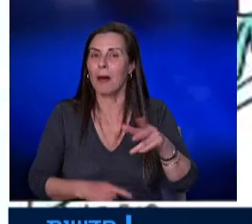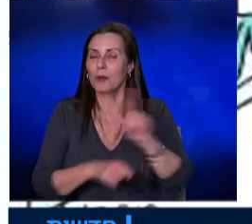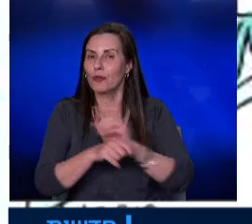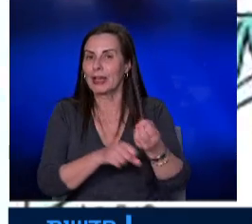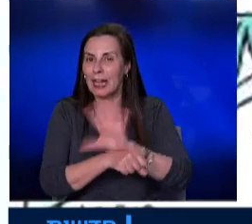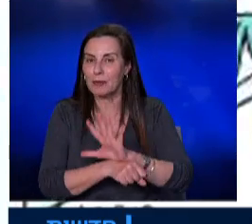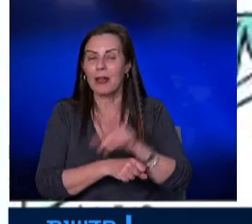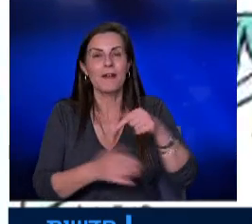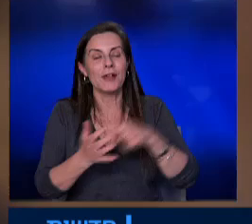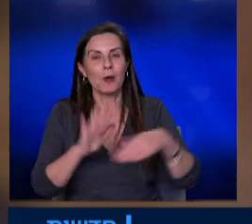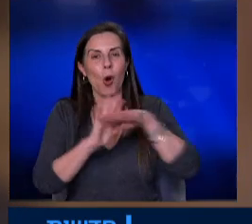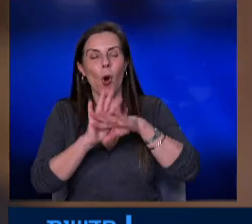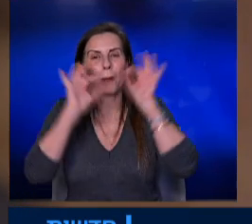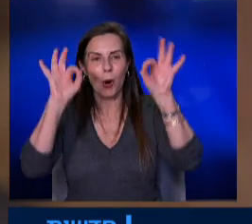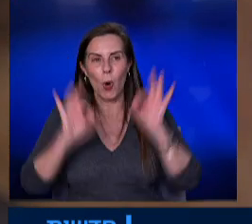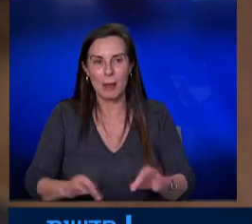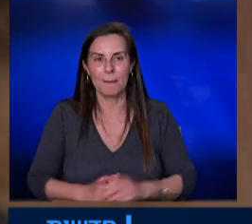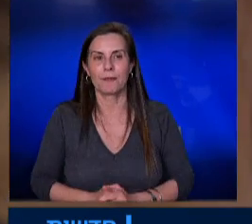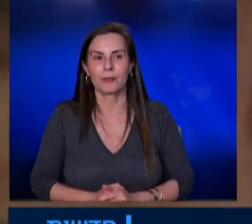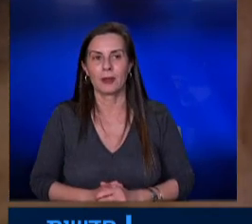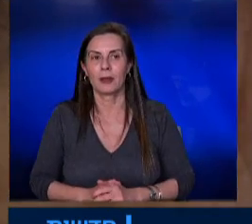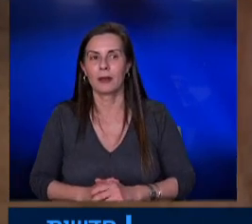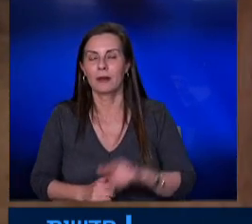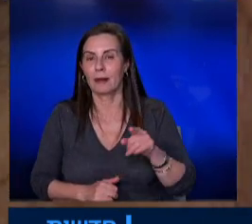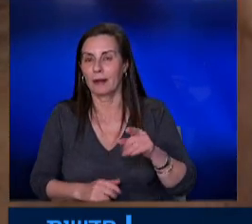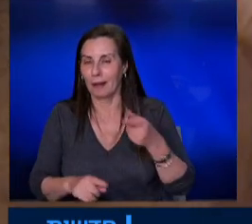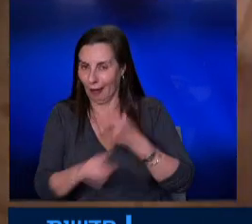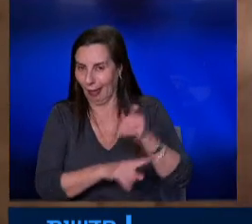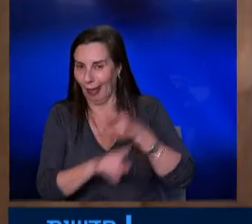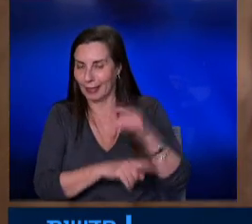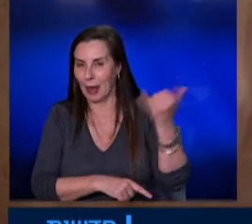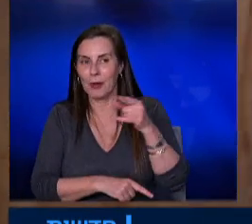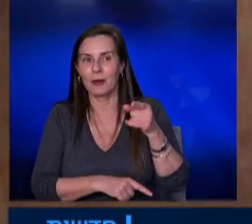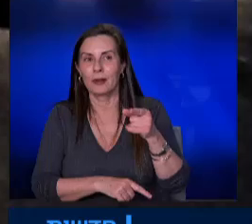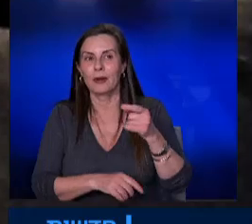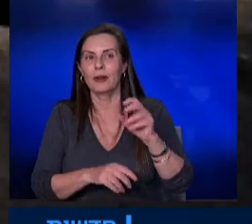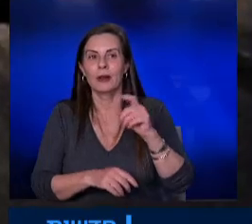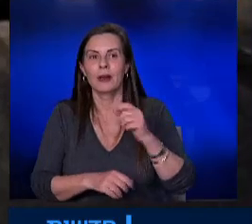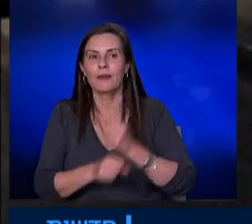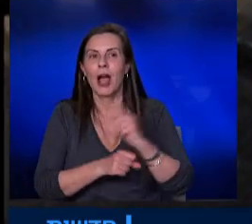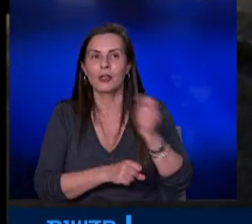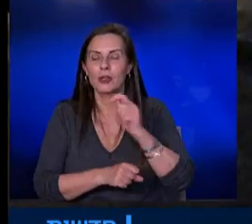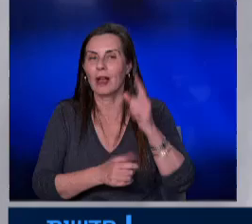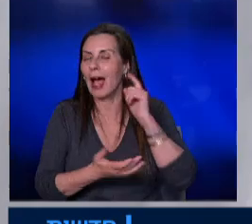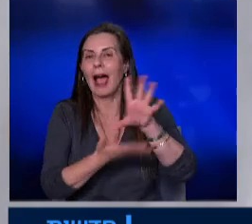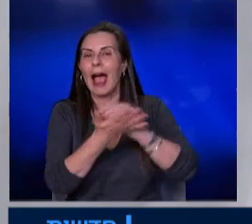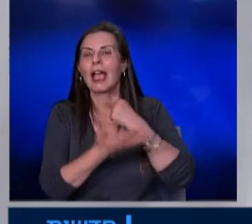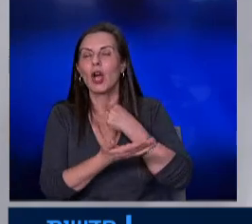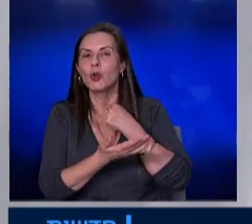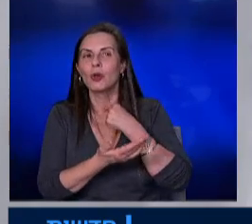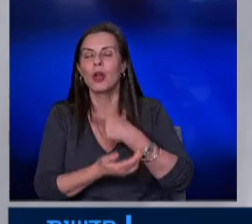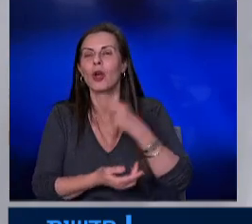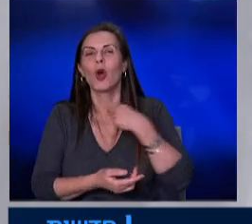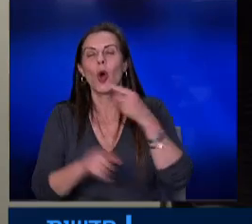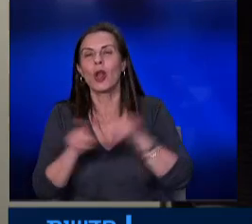הקורונה וסביב חוק המרכולים. ברדיו קול חי חמדו לצון, הם העלו אותו לשידור, והחקיין אלעד כהן, בקולו